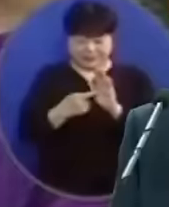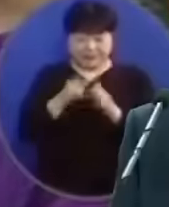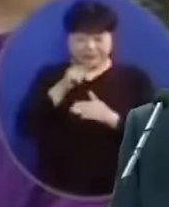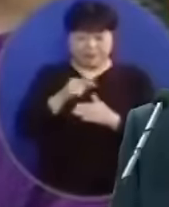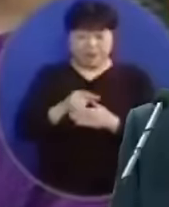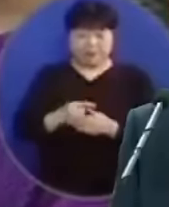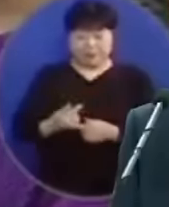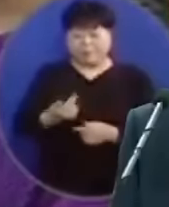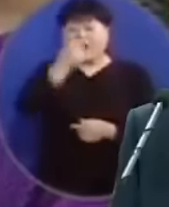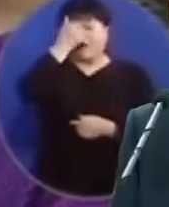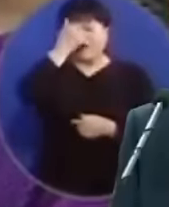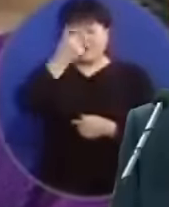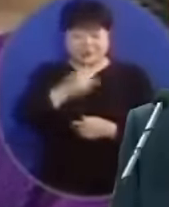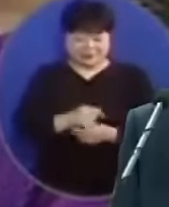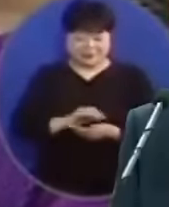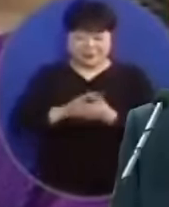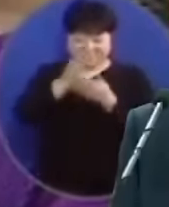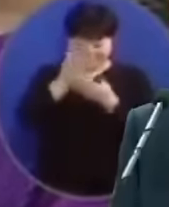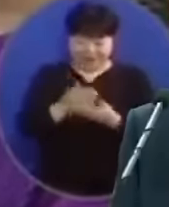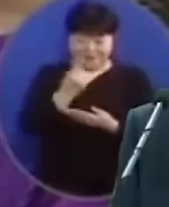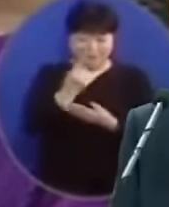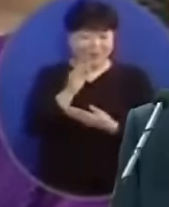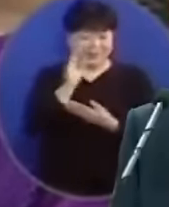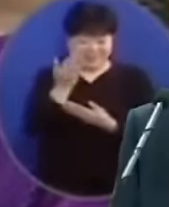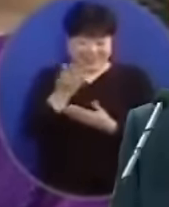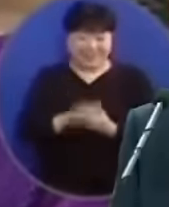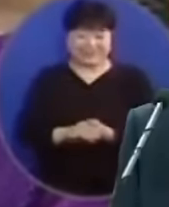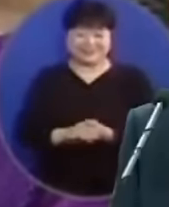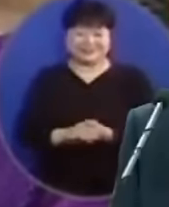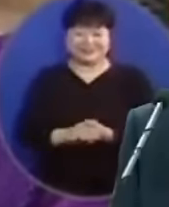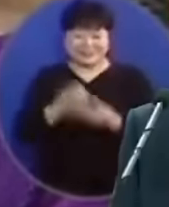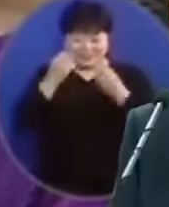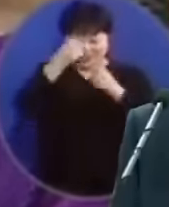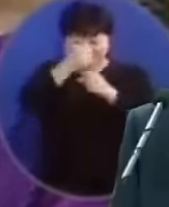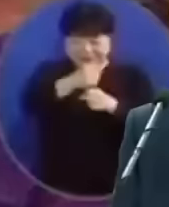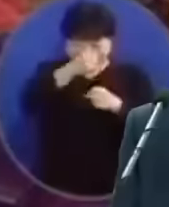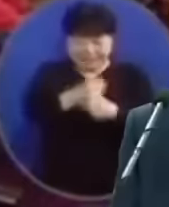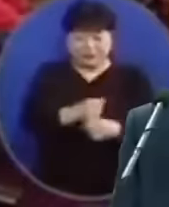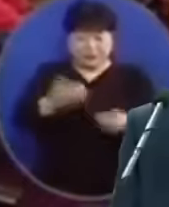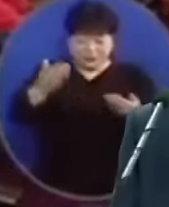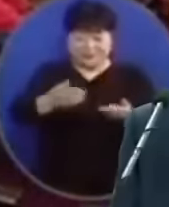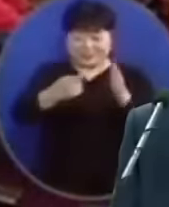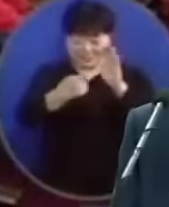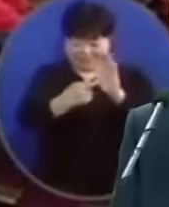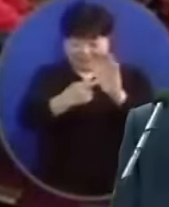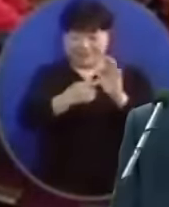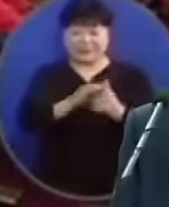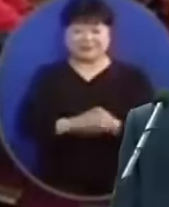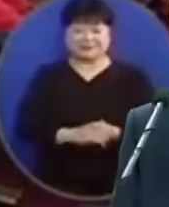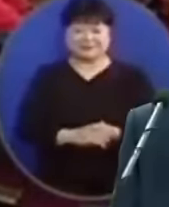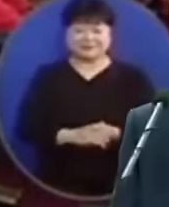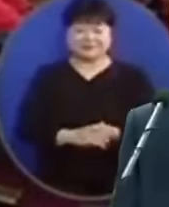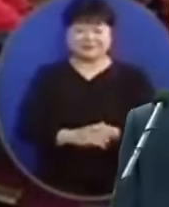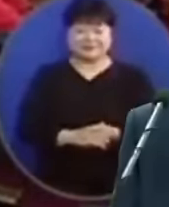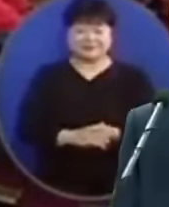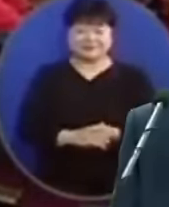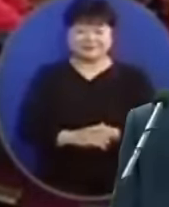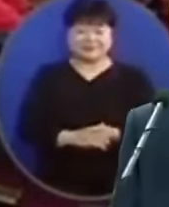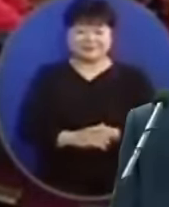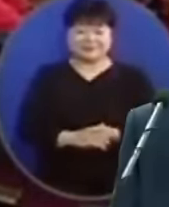마음에 부딪혀서 여러분에게 변화가 다가오는 것입니다. 새로운 창조의 역사가 일어나게 되는 것입니다.